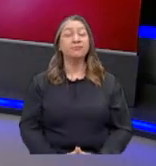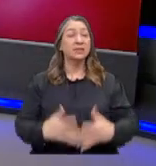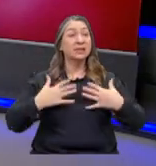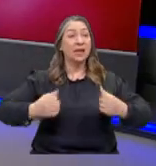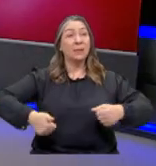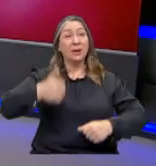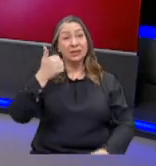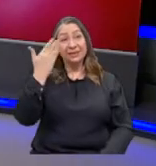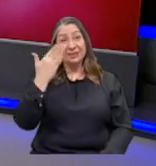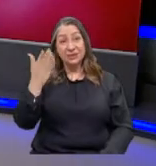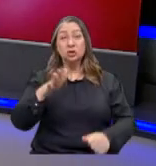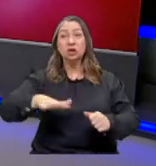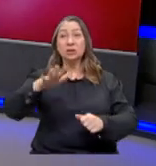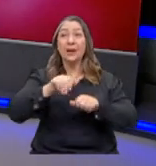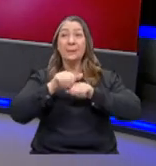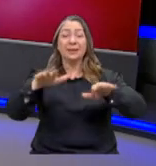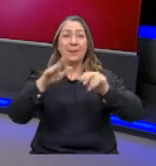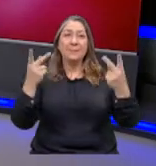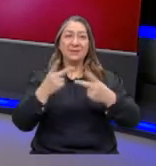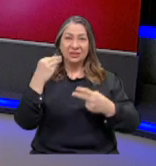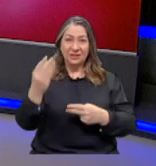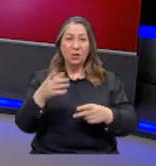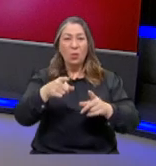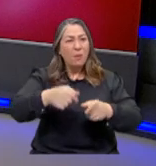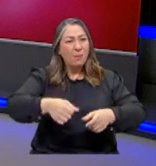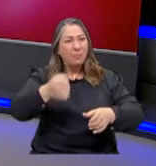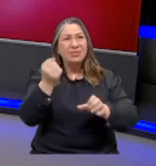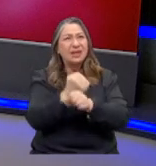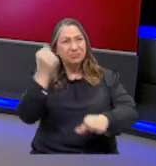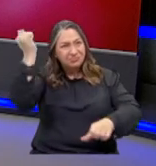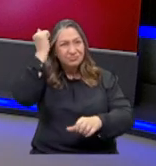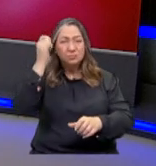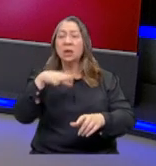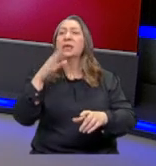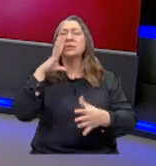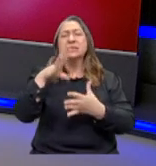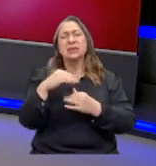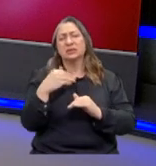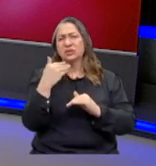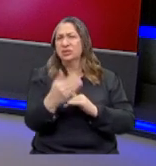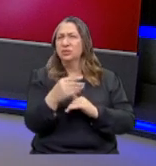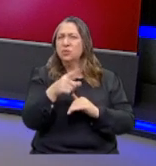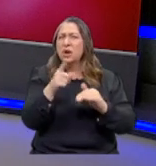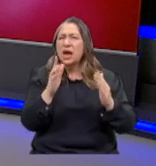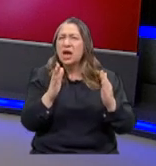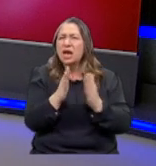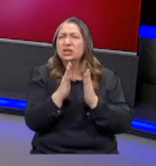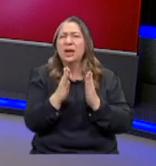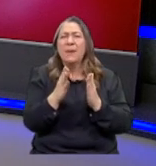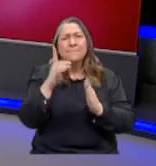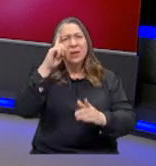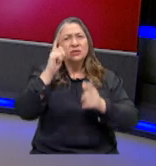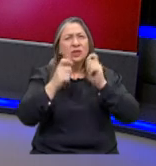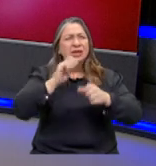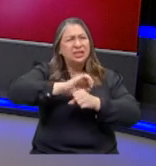Sağlık Bakanı izlediniz, yine sosyal medyadan mesaj verdi saldırının ardından. Mesajında insanlık dışıdır, buna karşı